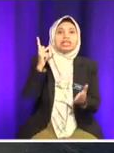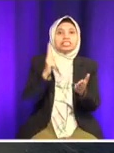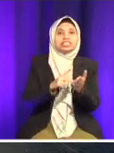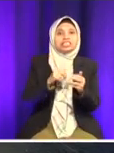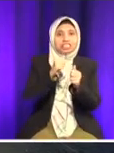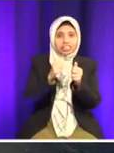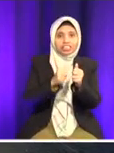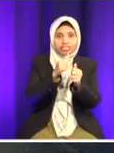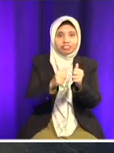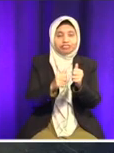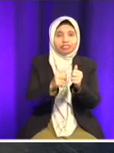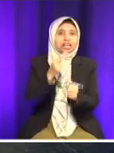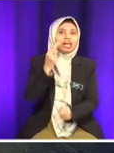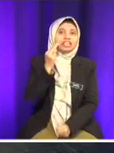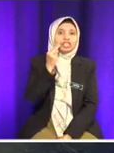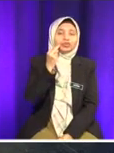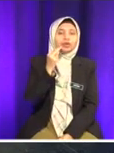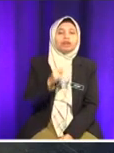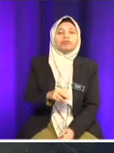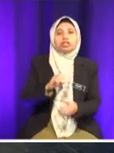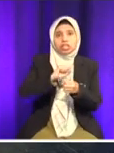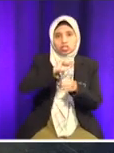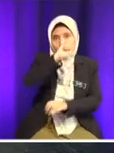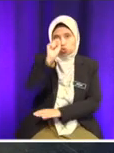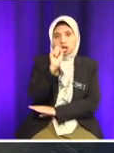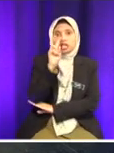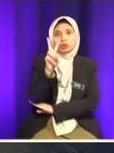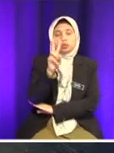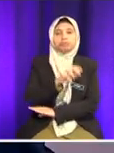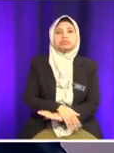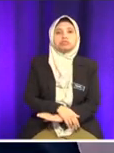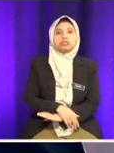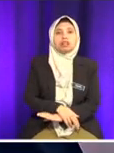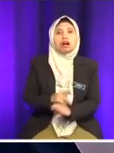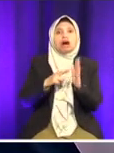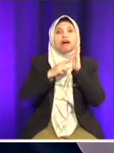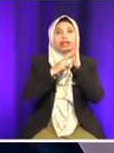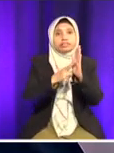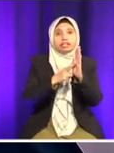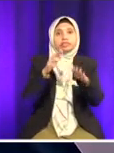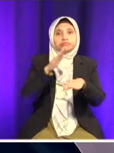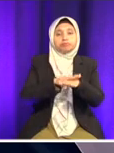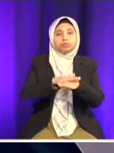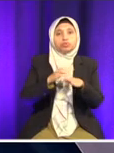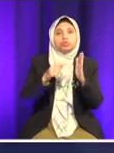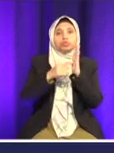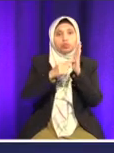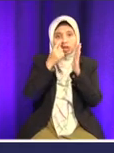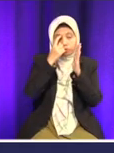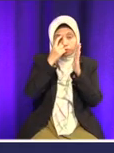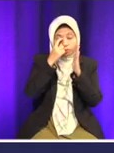baik kita tengok soal dan yang kedua oke raja di atas menunjukkan dua gram fungsi